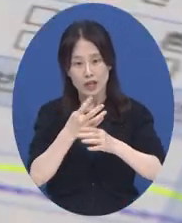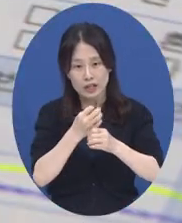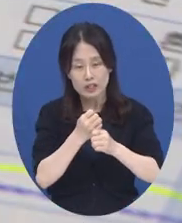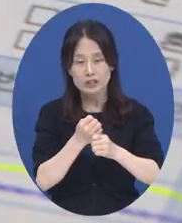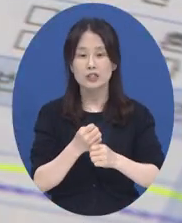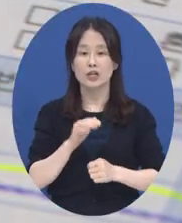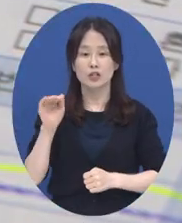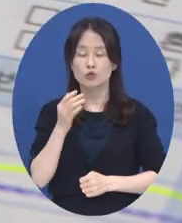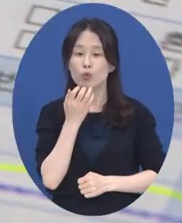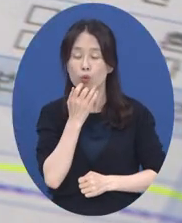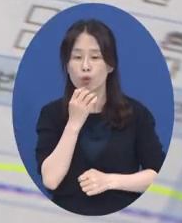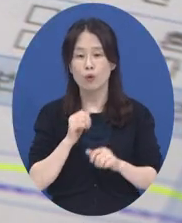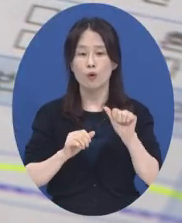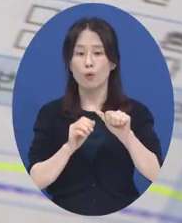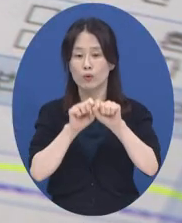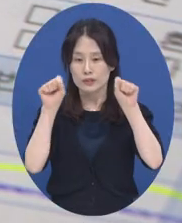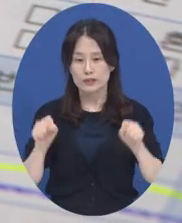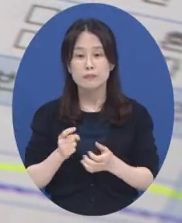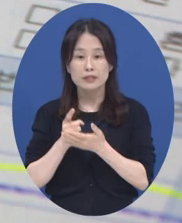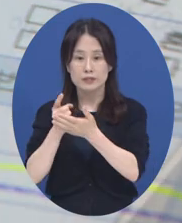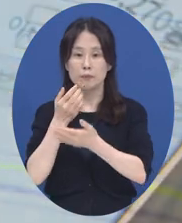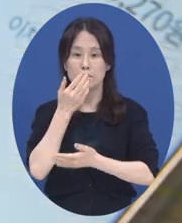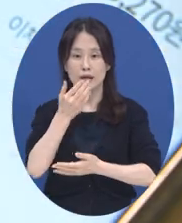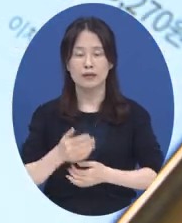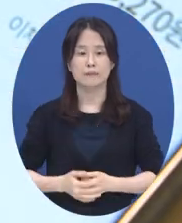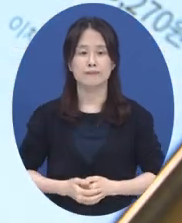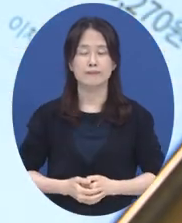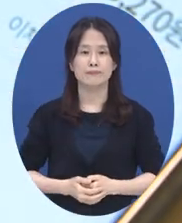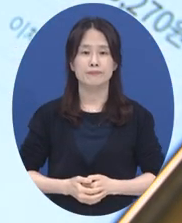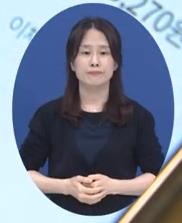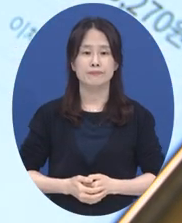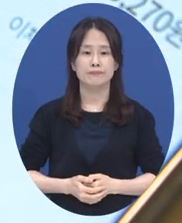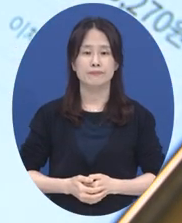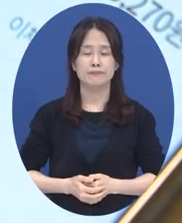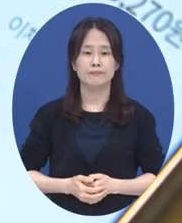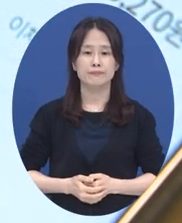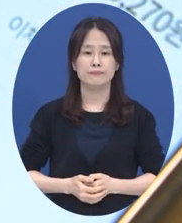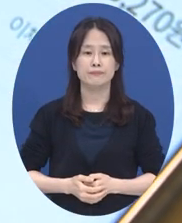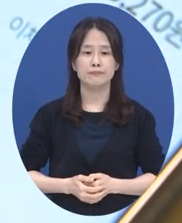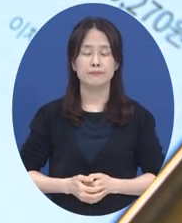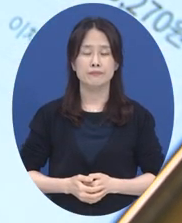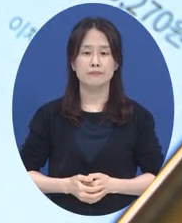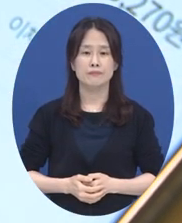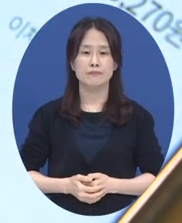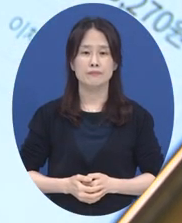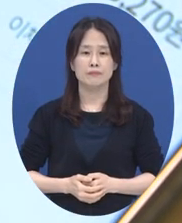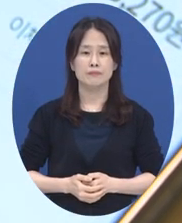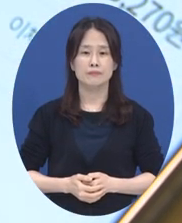5부제 시스템 내에서 신청할 수 있습니다. 경기지TV 최지연입니다.